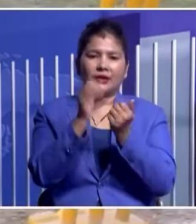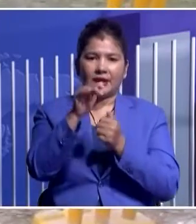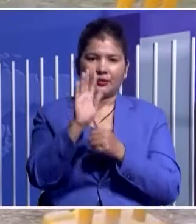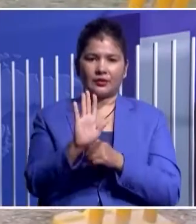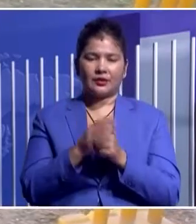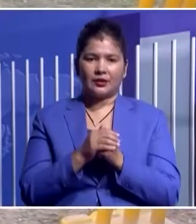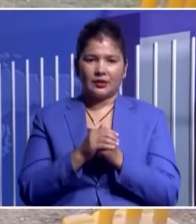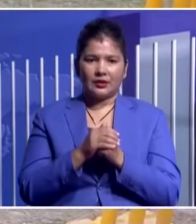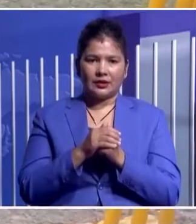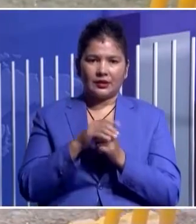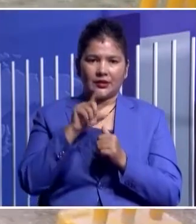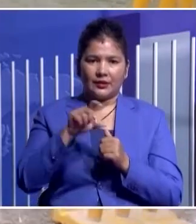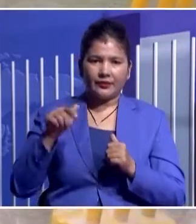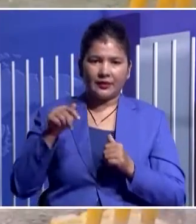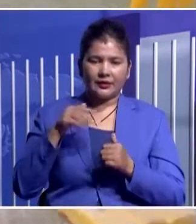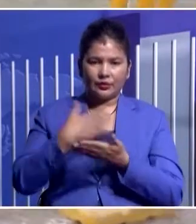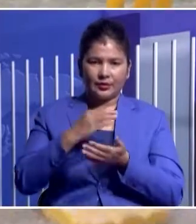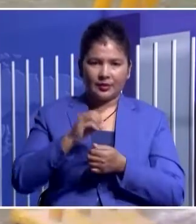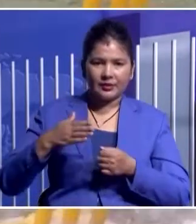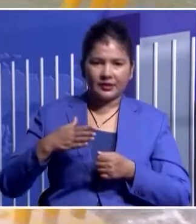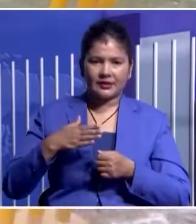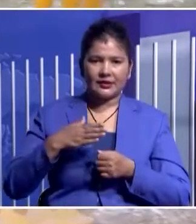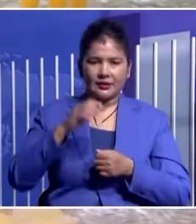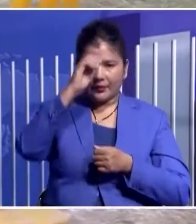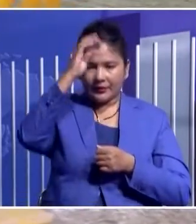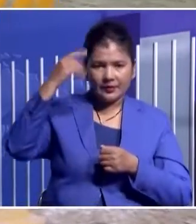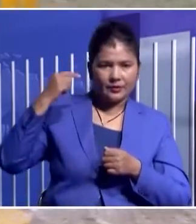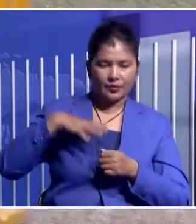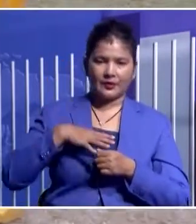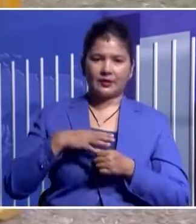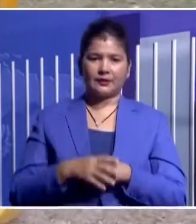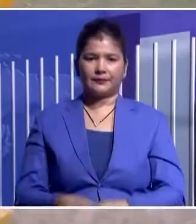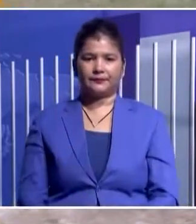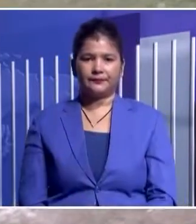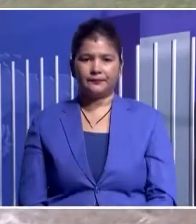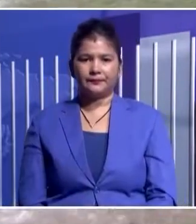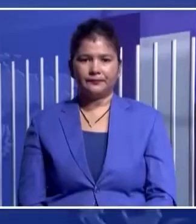छ। कुष्माकर ढक्का, लुम्बिनी प्रदेश, पश्चिम नवलपरासी।